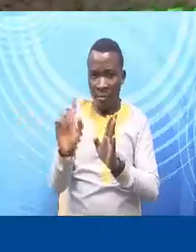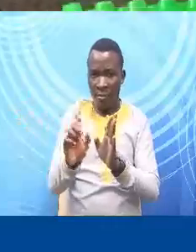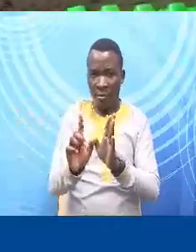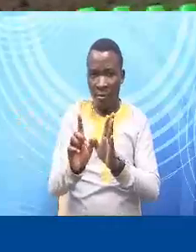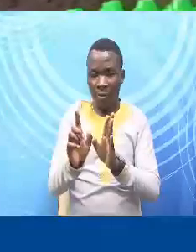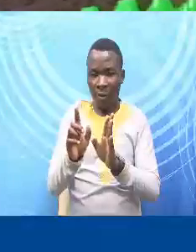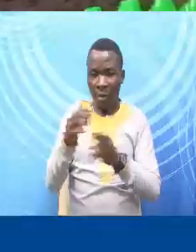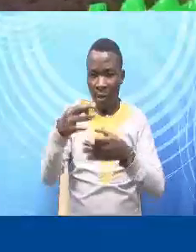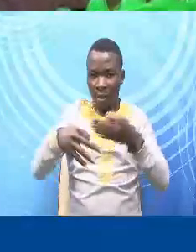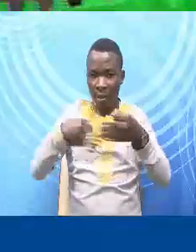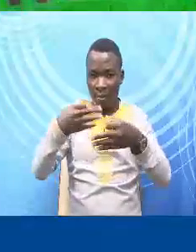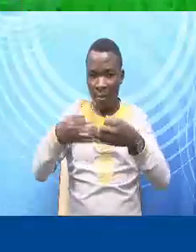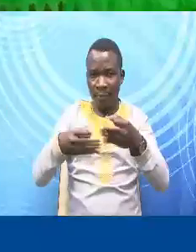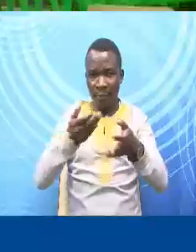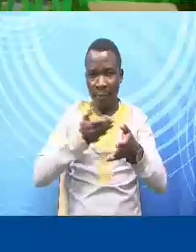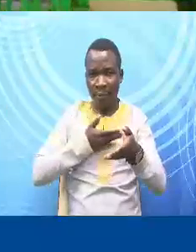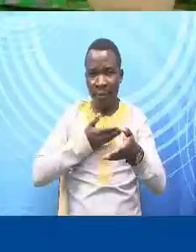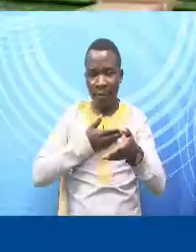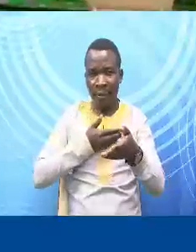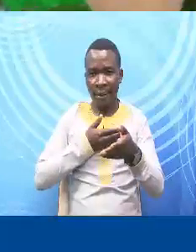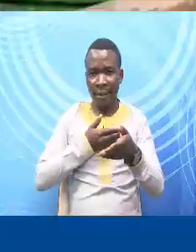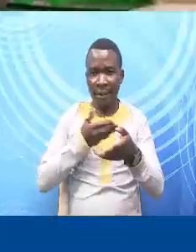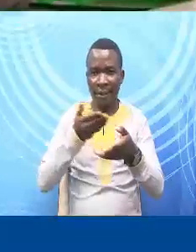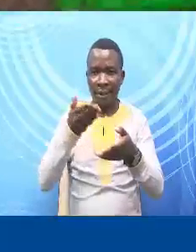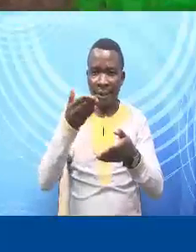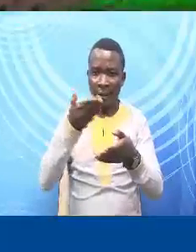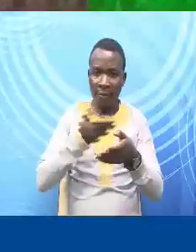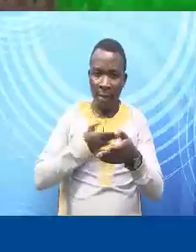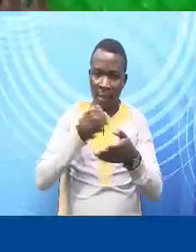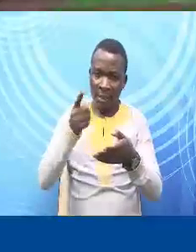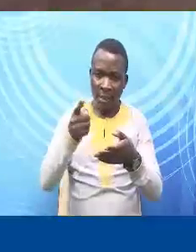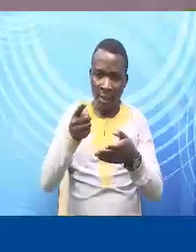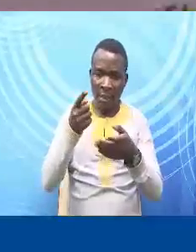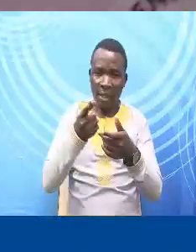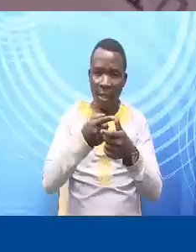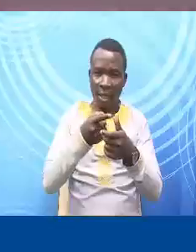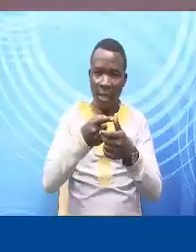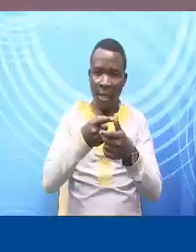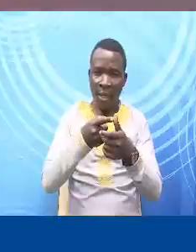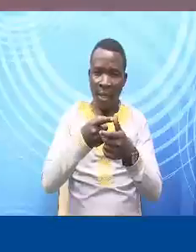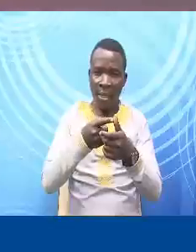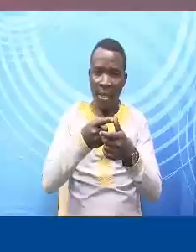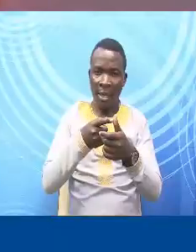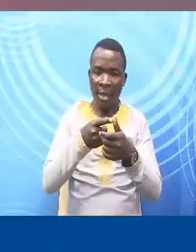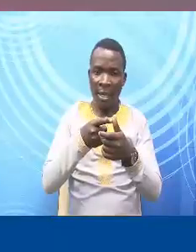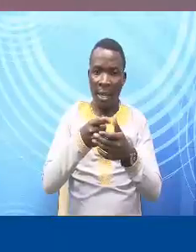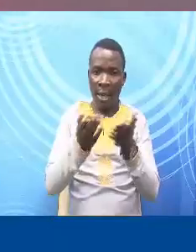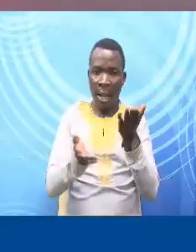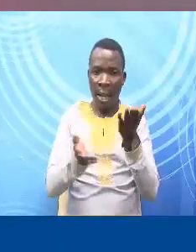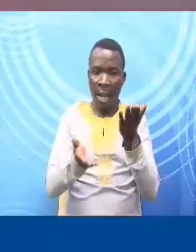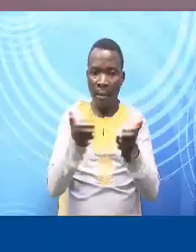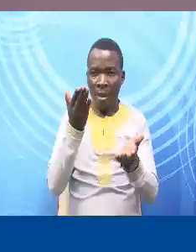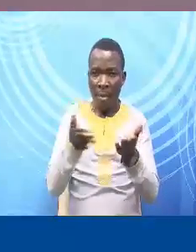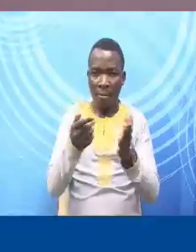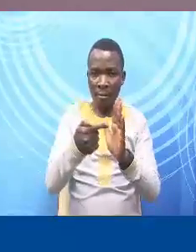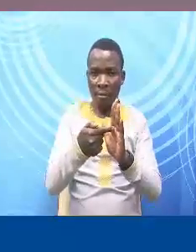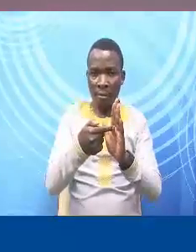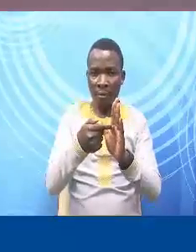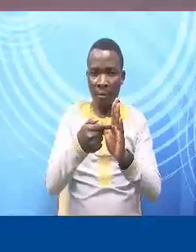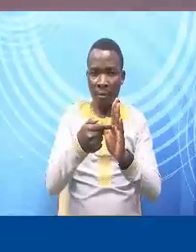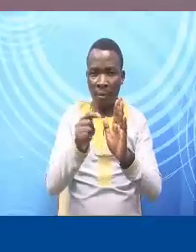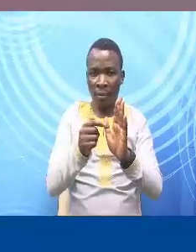Iyi mashini rero ifite nyine akangaka ka mbere, akangaka gapima ubuhehere. Ni twa tundi wagaragazaga hariya. Yego,